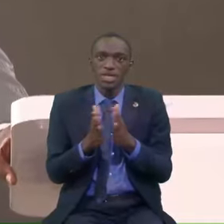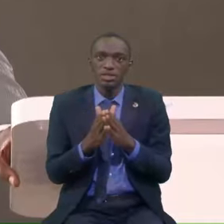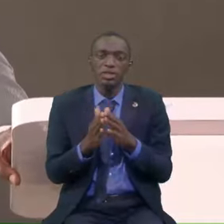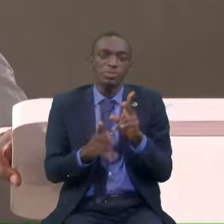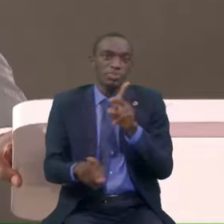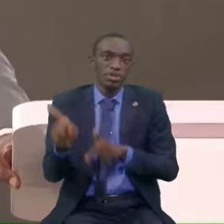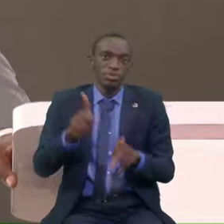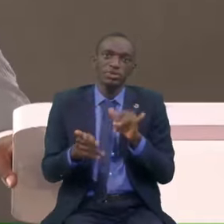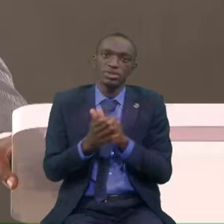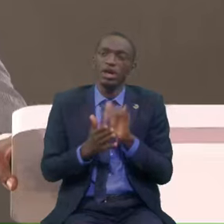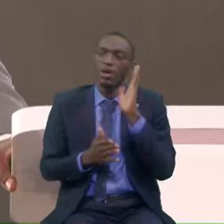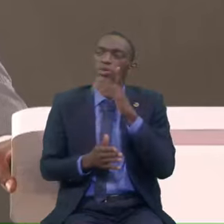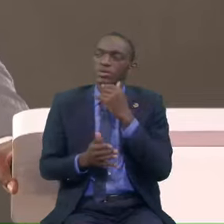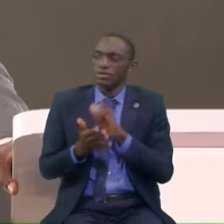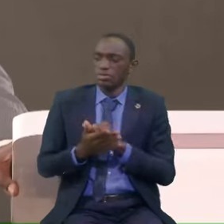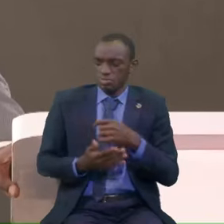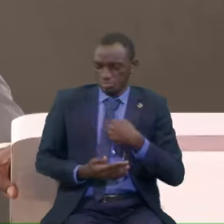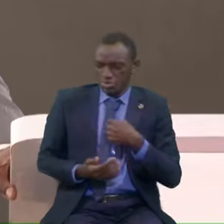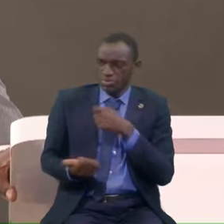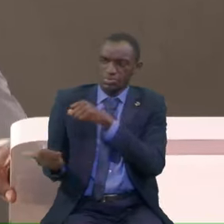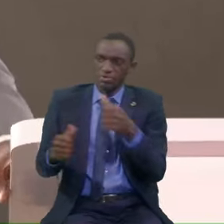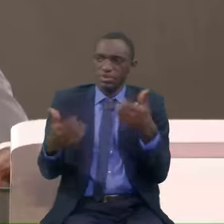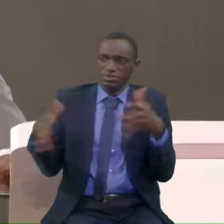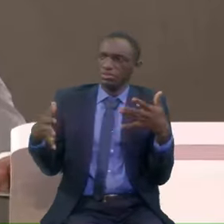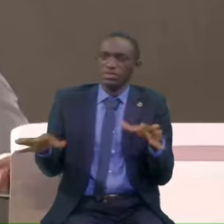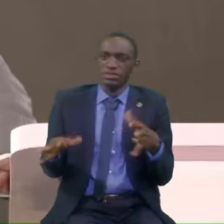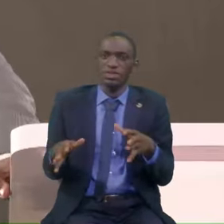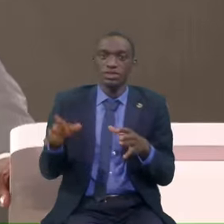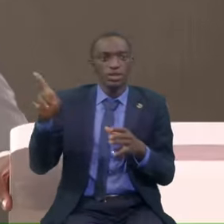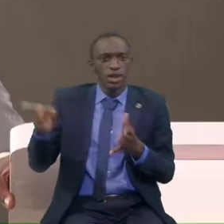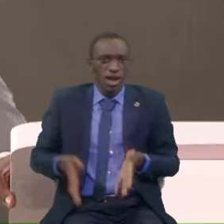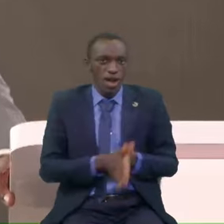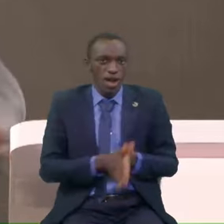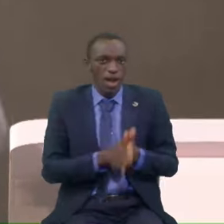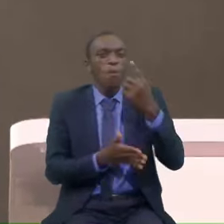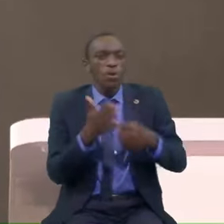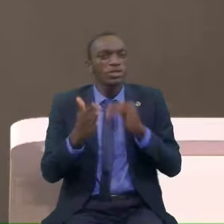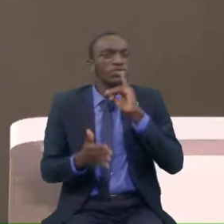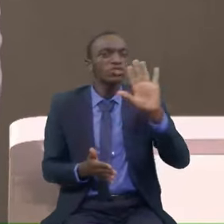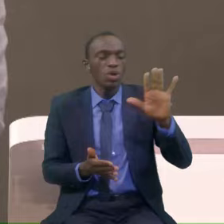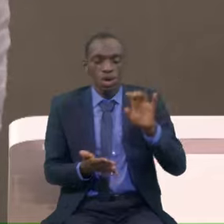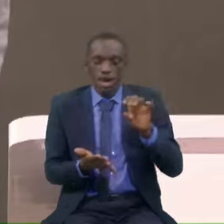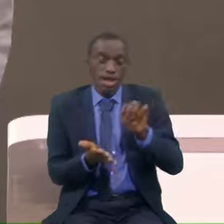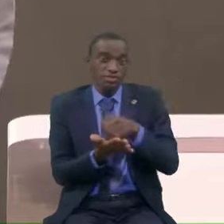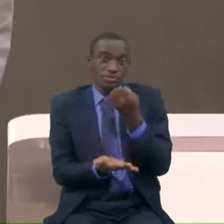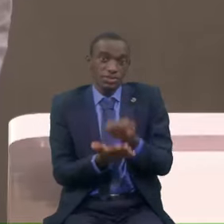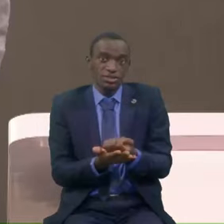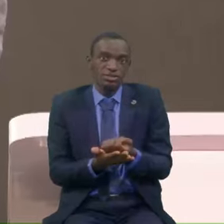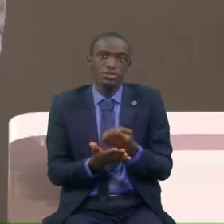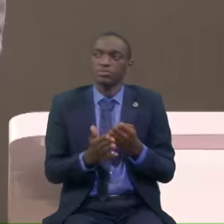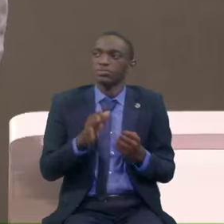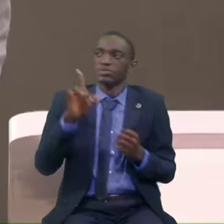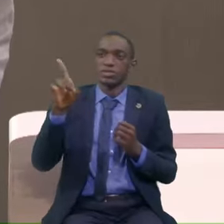Et tu vois quelqu'un dire, je suis baptisé du Saint-Esprit. Et je dis, quelle est l'évidence? Il dit, laisse-moi vous montrer ça.